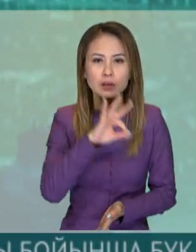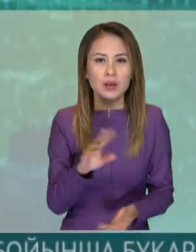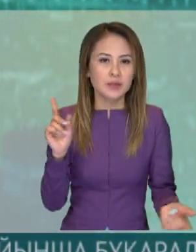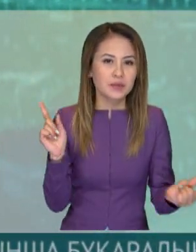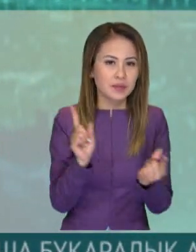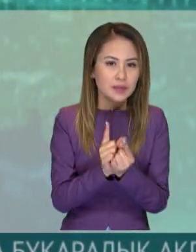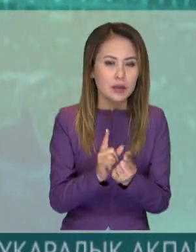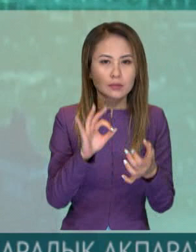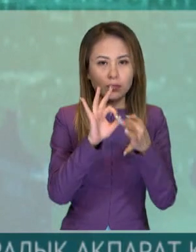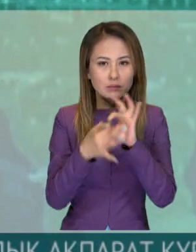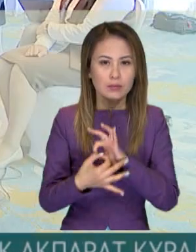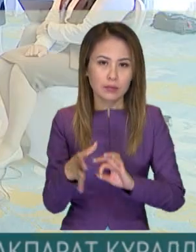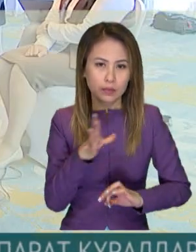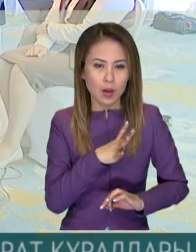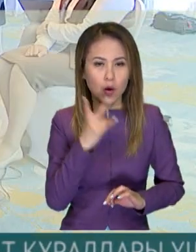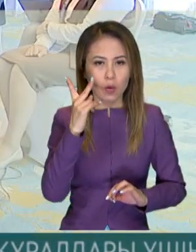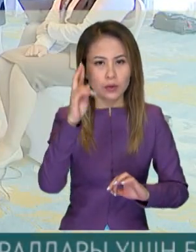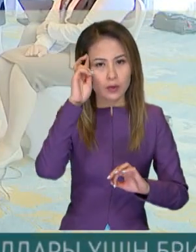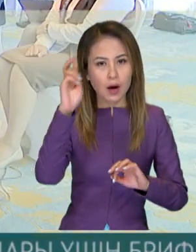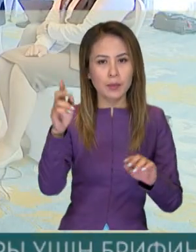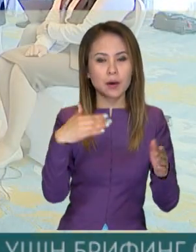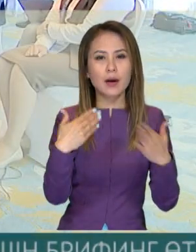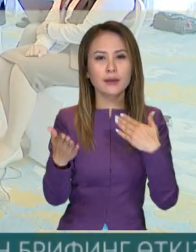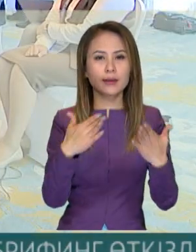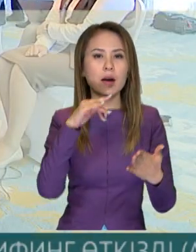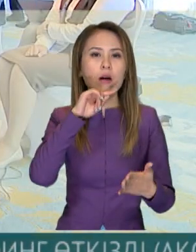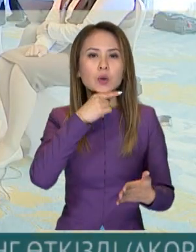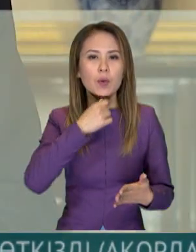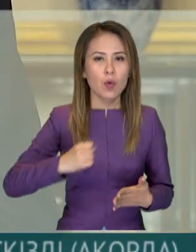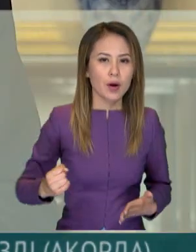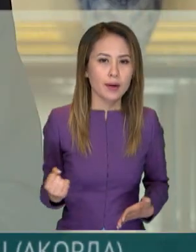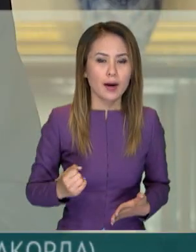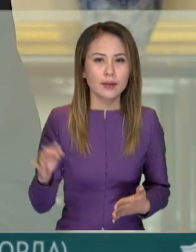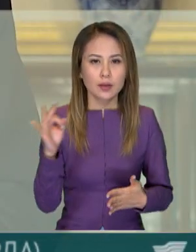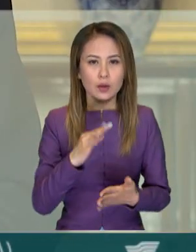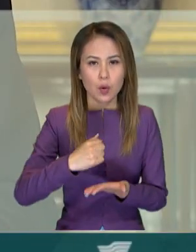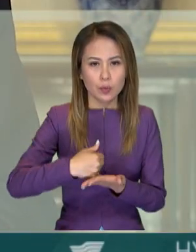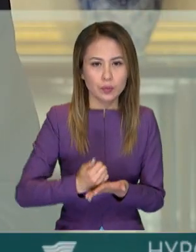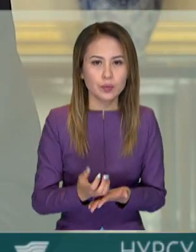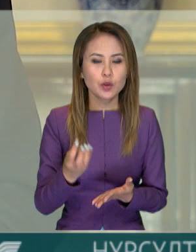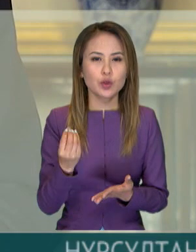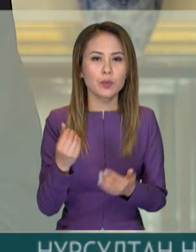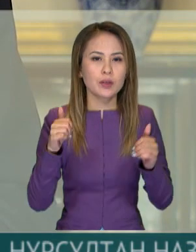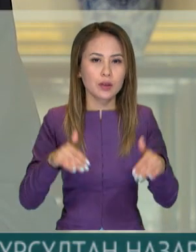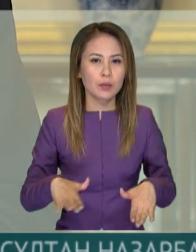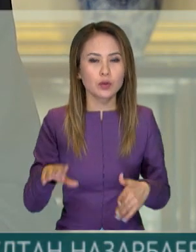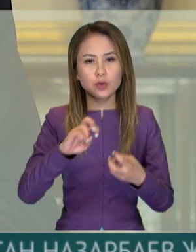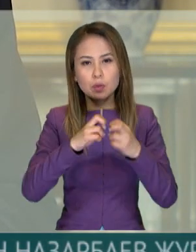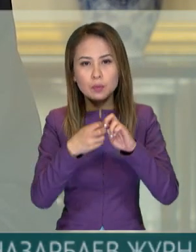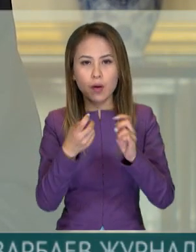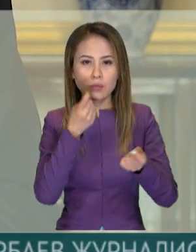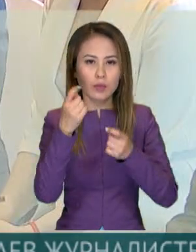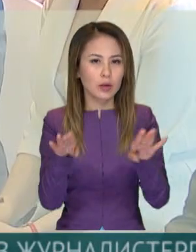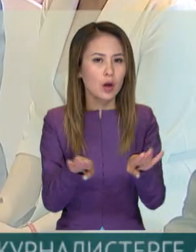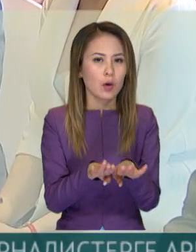кездесіп, осындай мәлімдеме жасады. Президент қос мемлекеттің арасында экономикалық әріптестік орнағанын айта келе, арада шешімін таппаған түйткіл